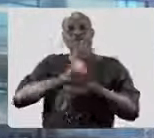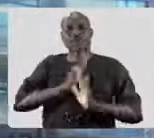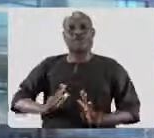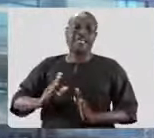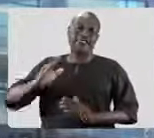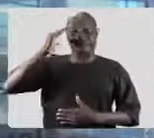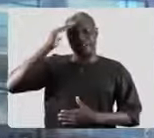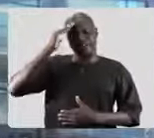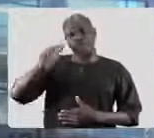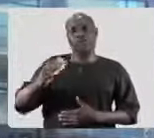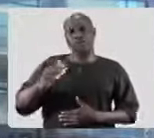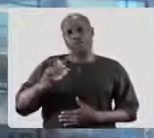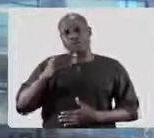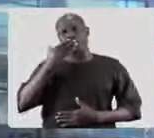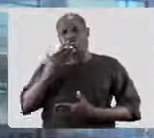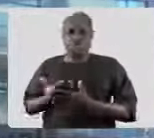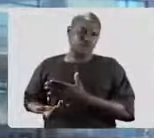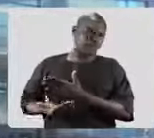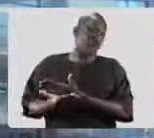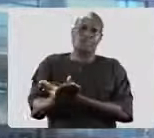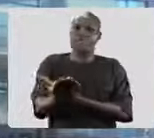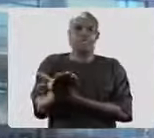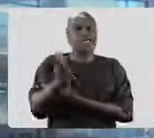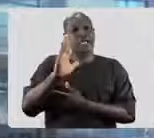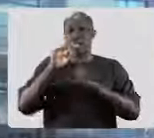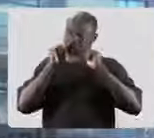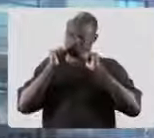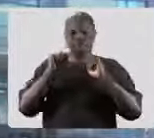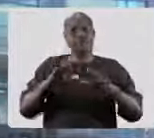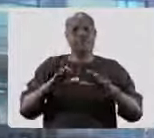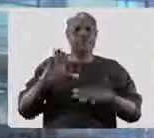The Churches of Christ salute you. And